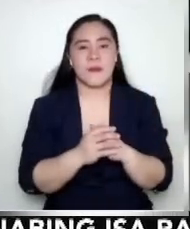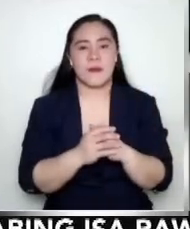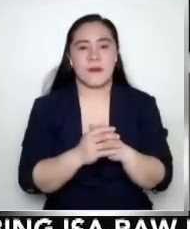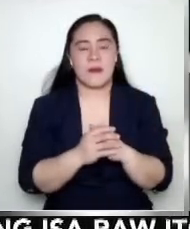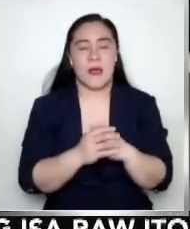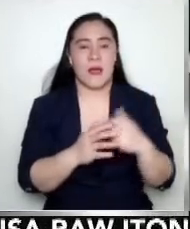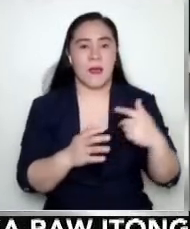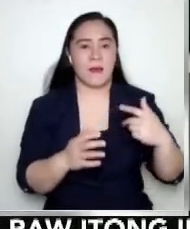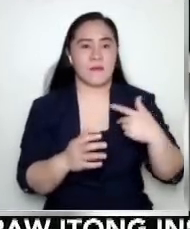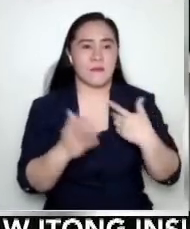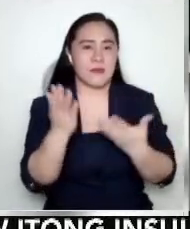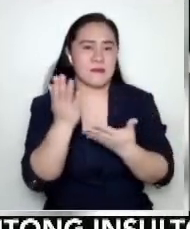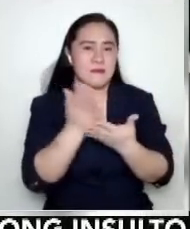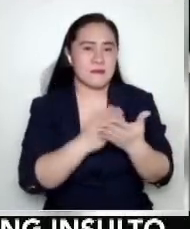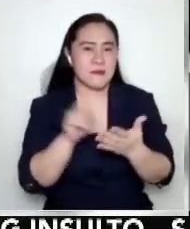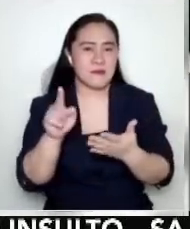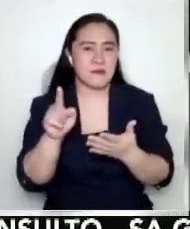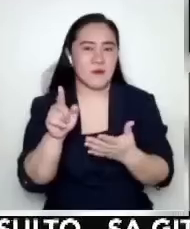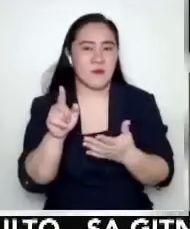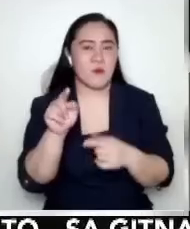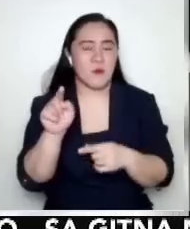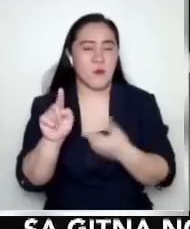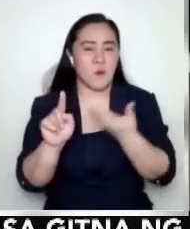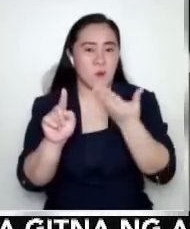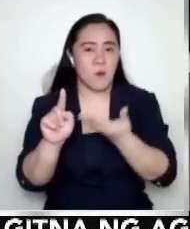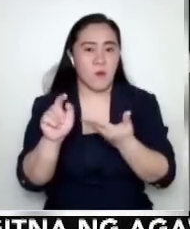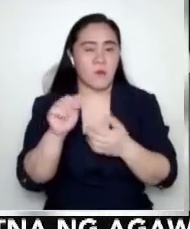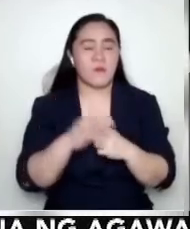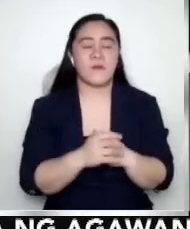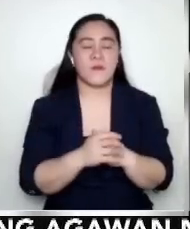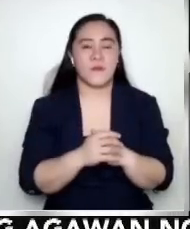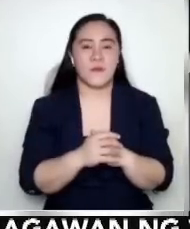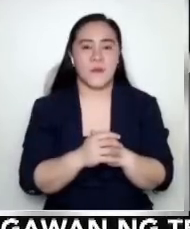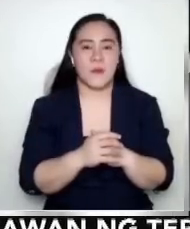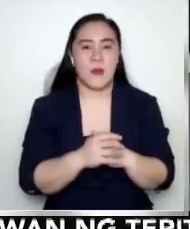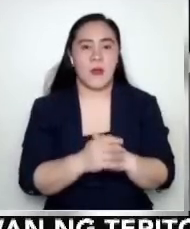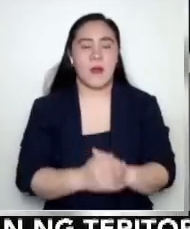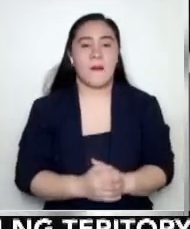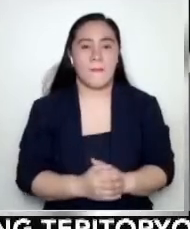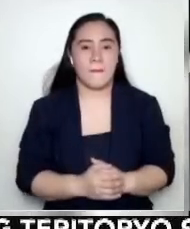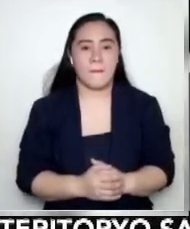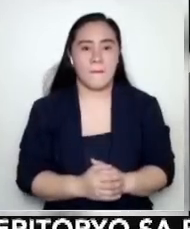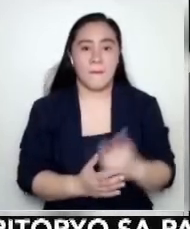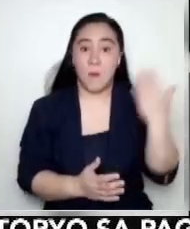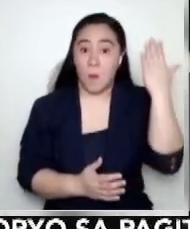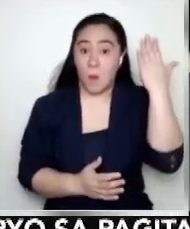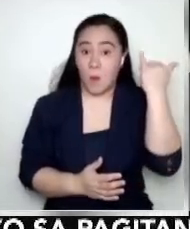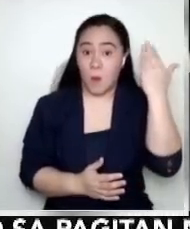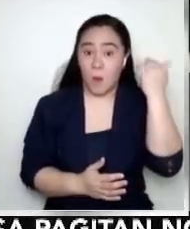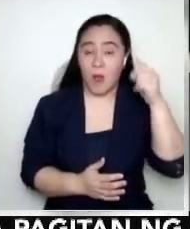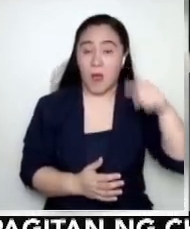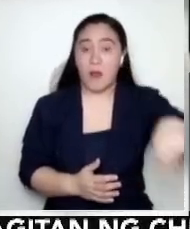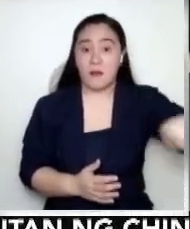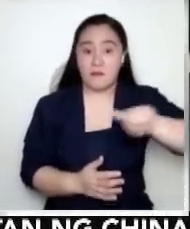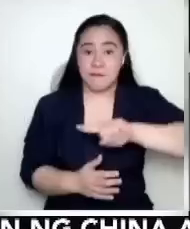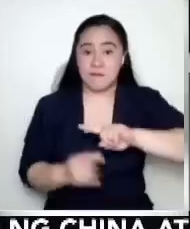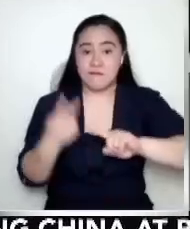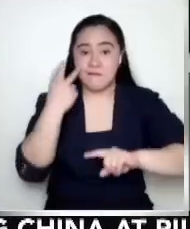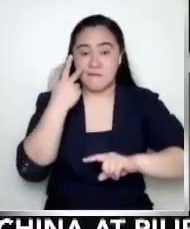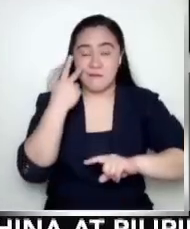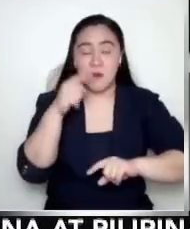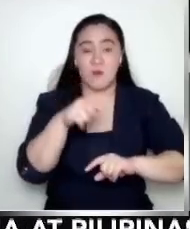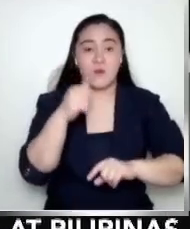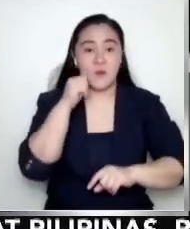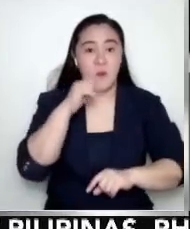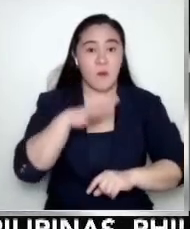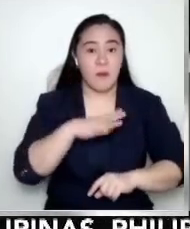something. We already preventively suspended the employer because of the death of our OFW. No?